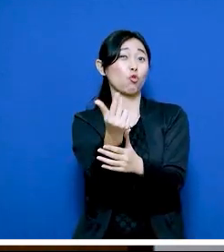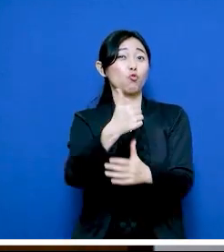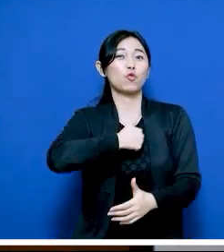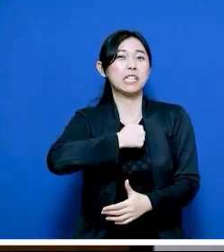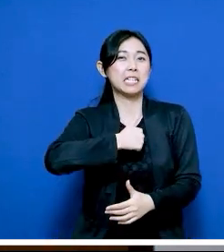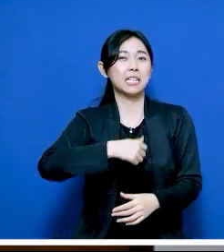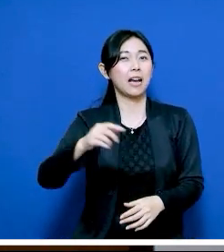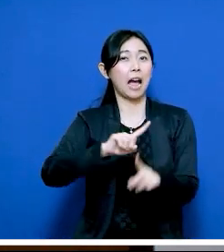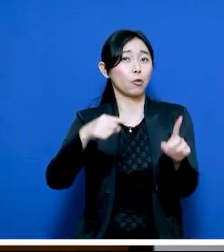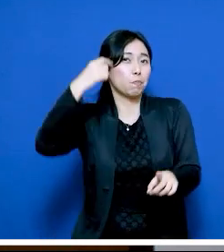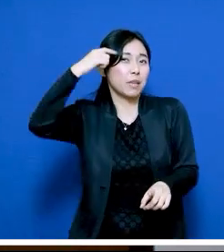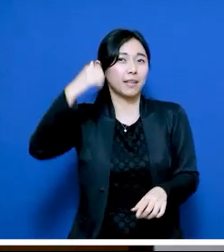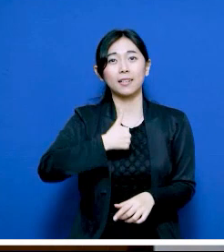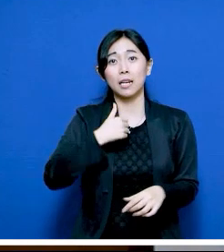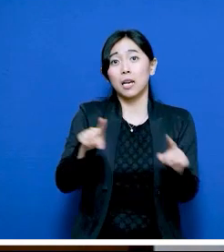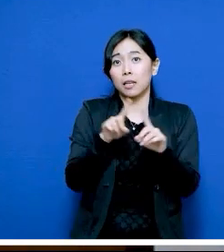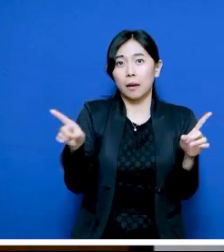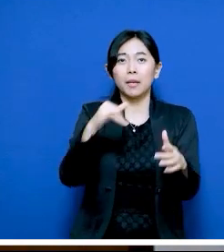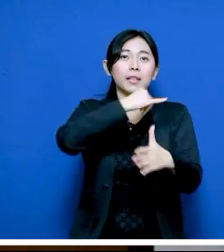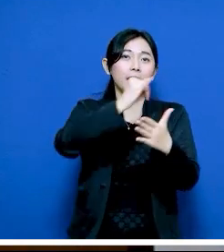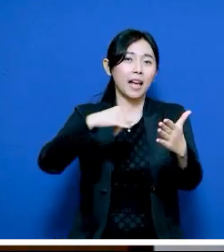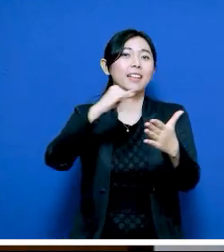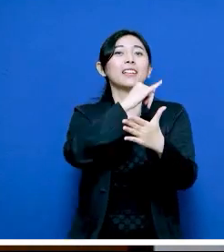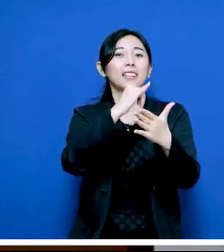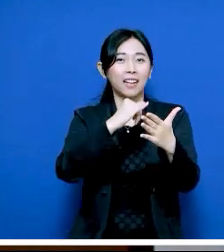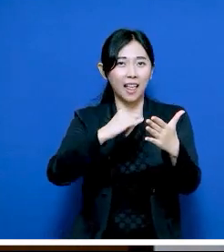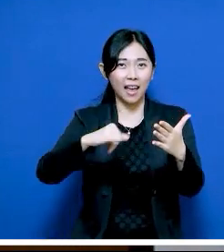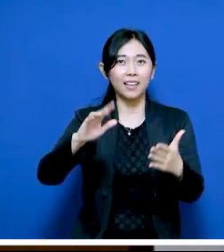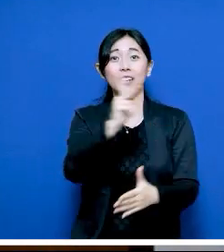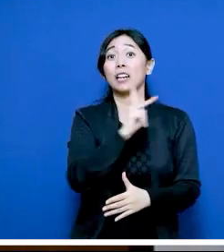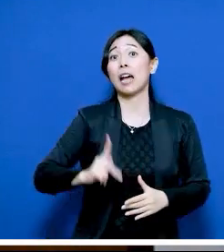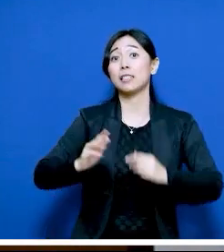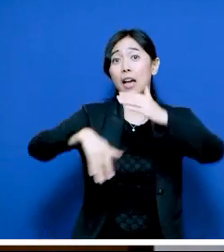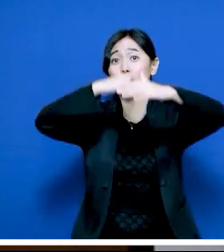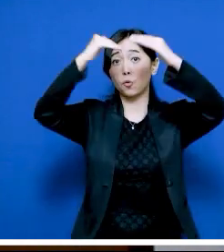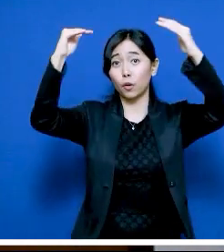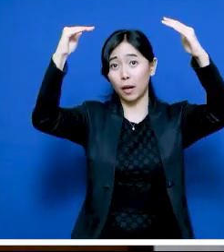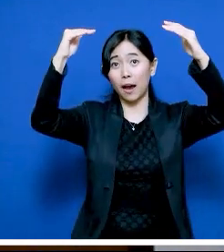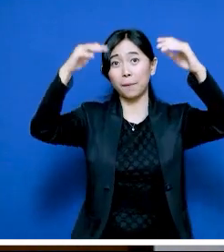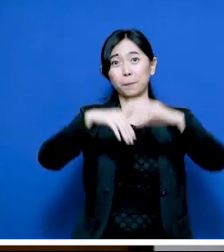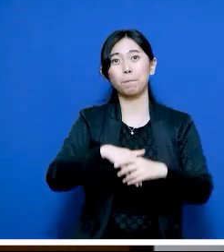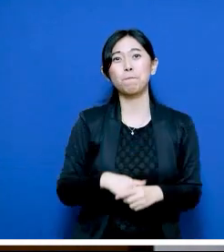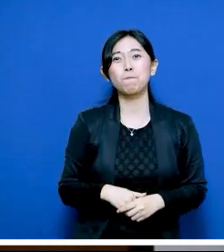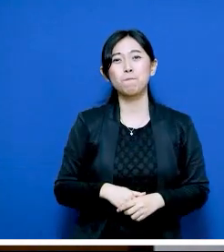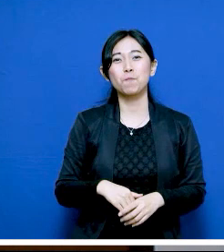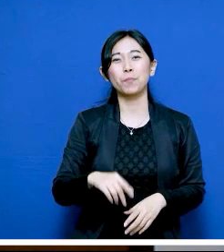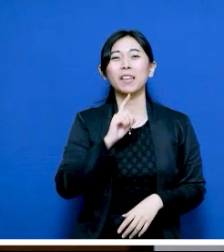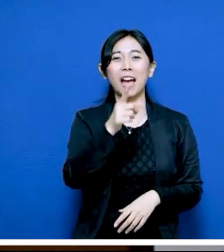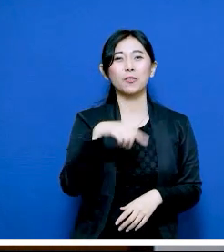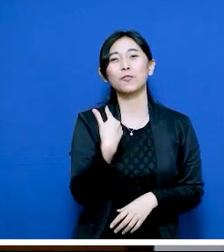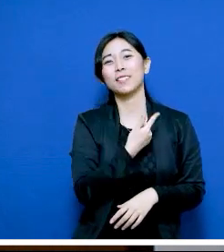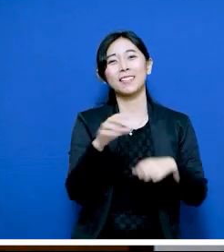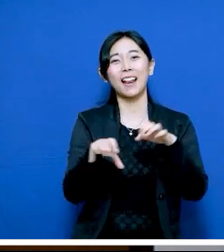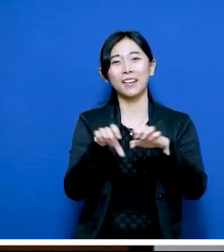dari diri sendiri, tetapi sebuah nilai yang justru menantang untuk hidup di